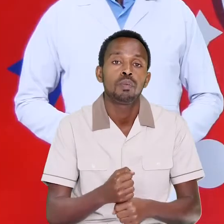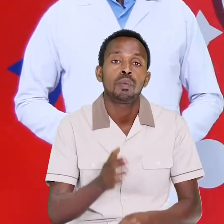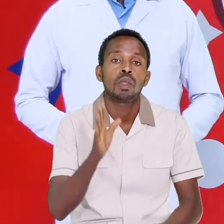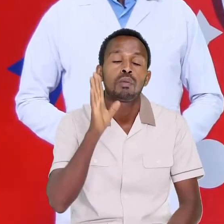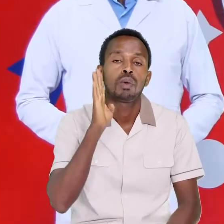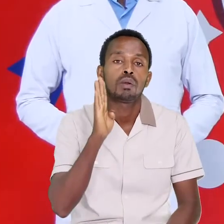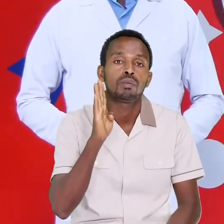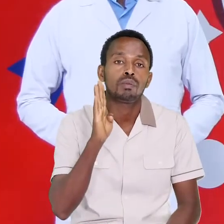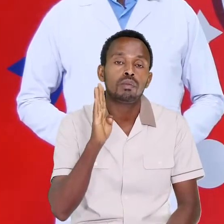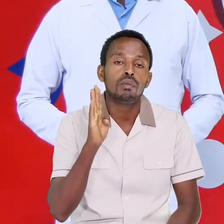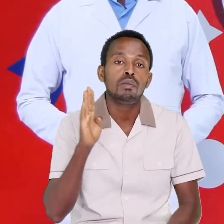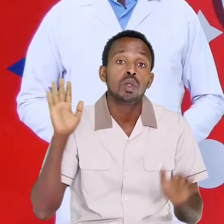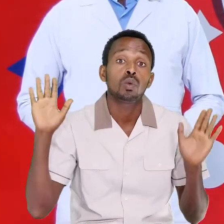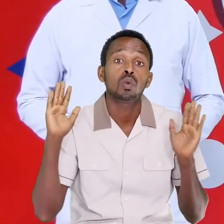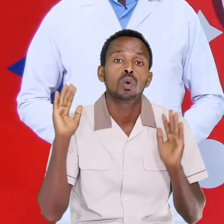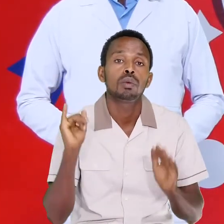B. Joobira.